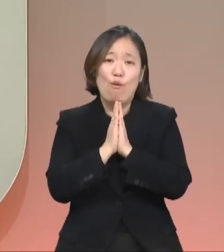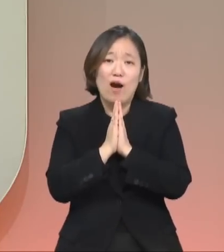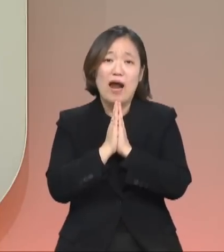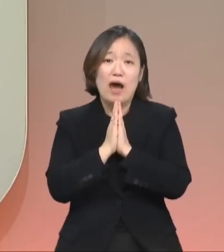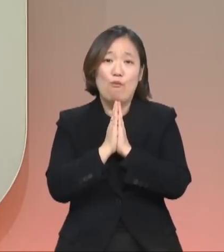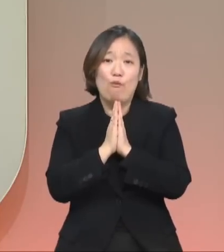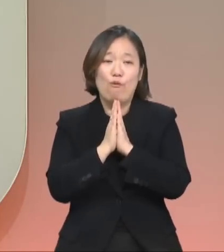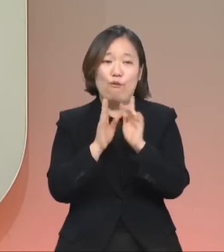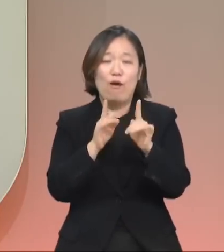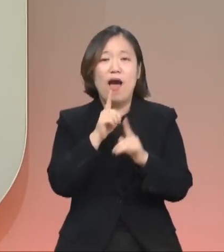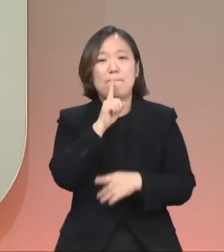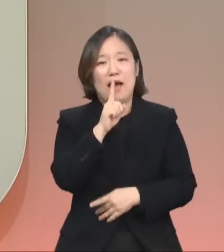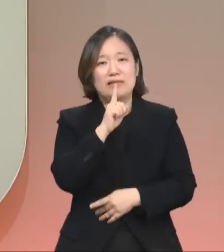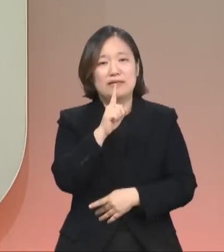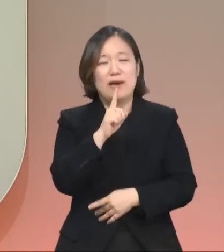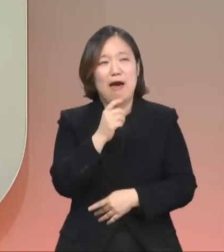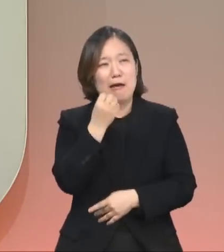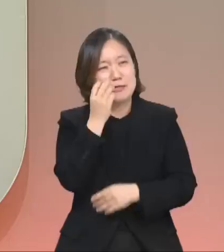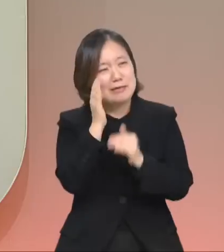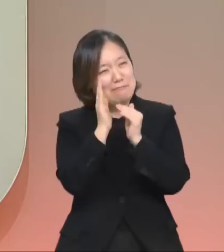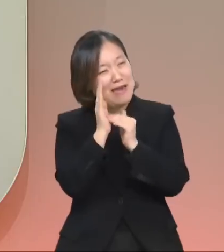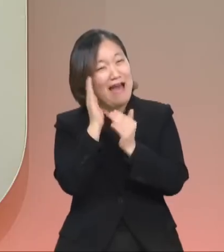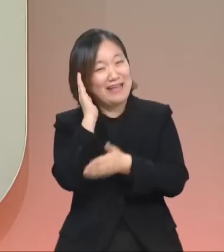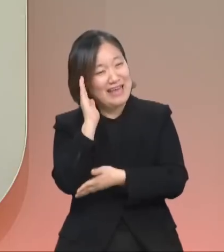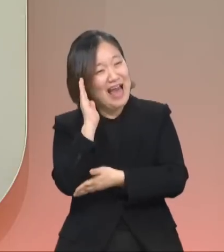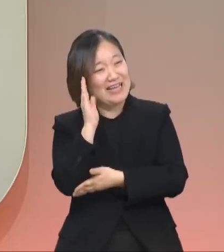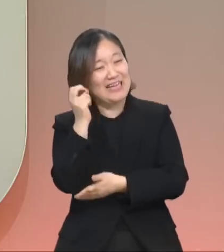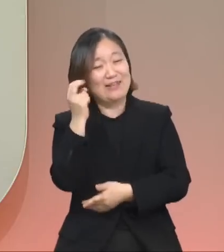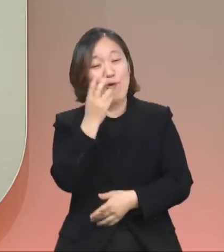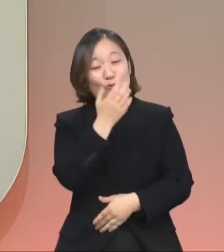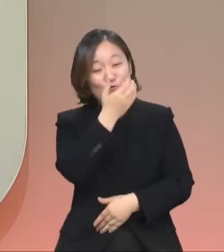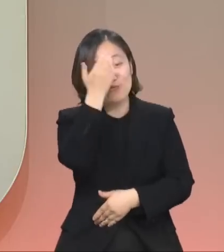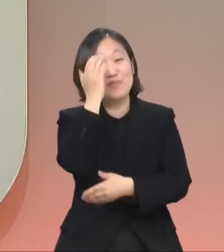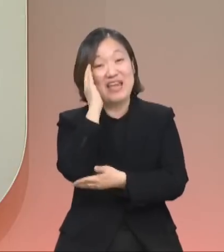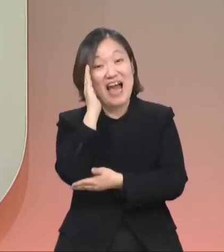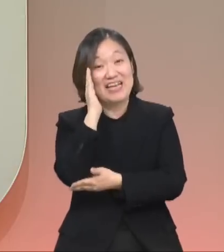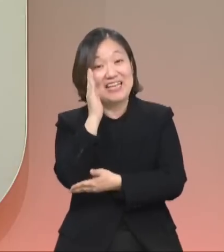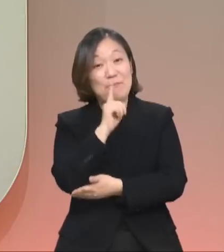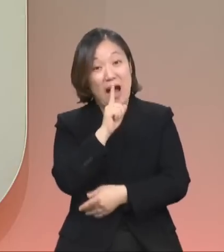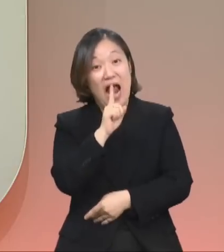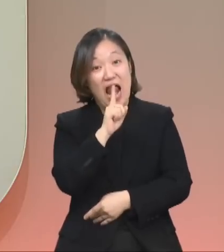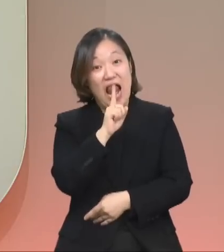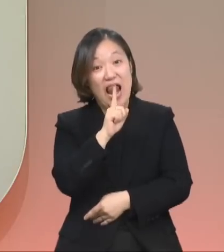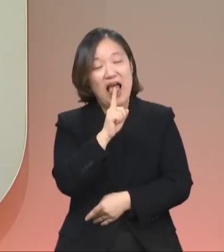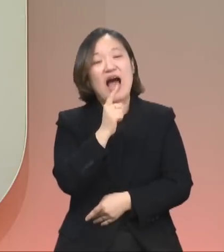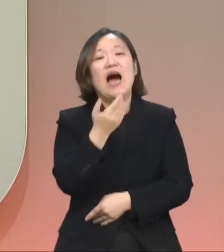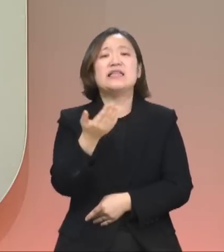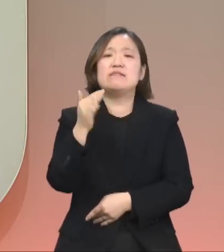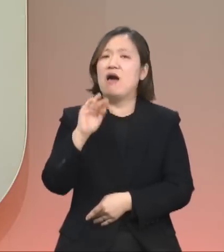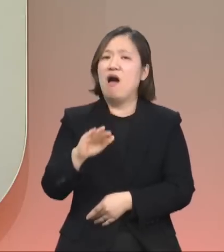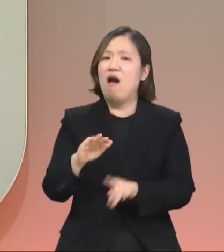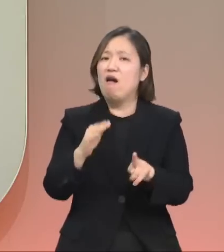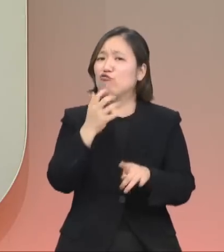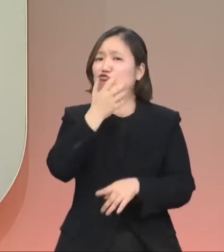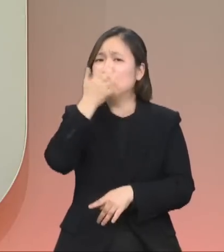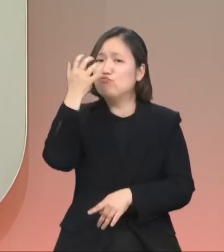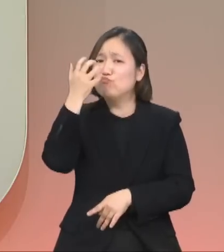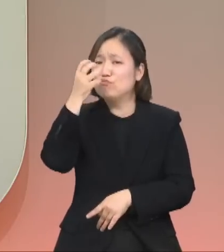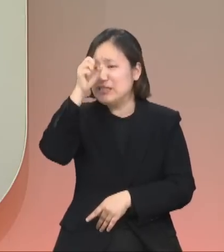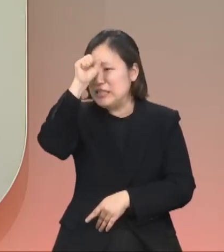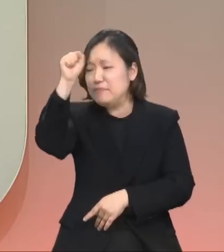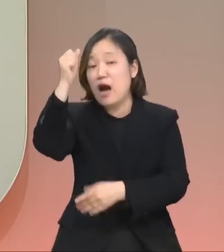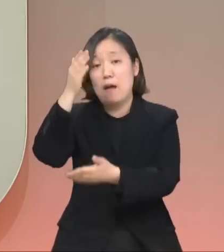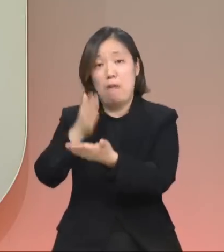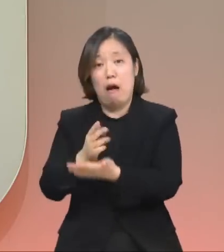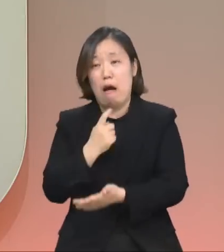제가 막 신기한 얘기도 해드리고 꿈 얘기도 해드리고 하지만 제가 또 그런 걸 너무 집착하면 안 된다